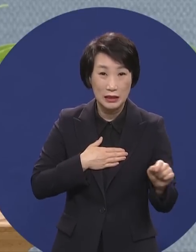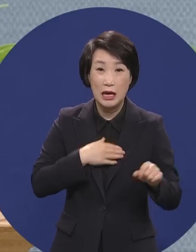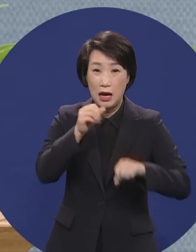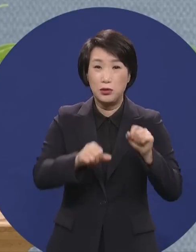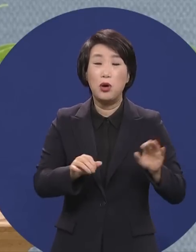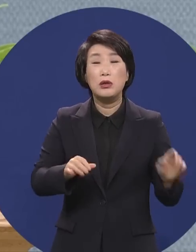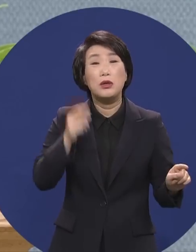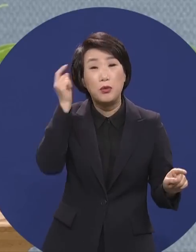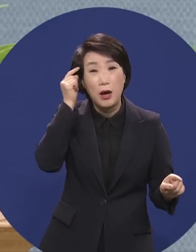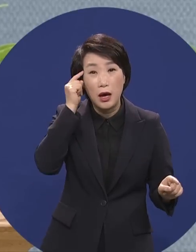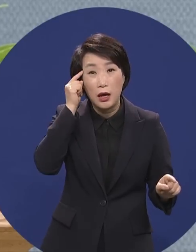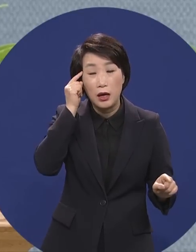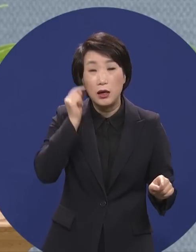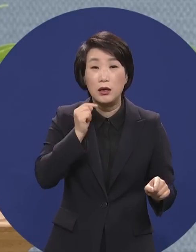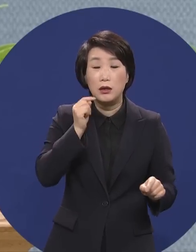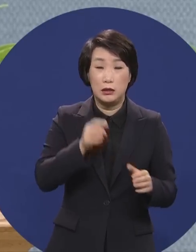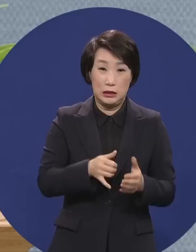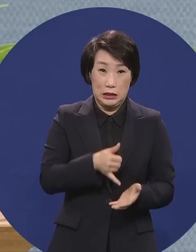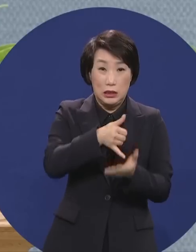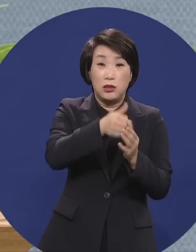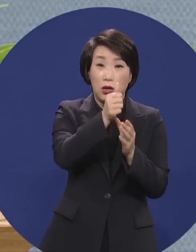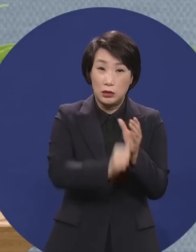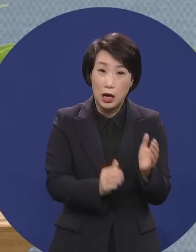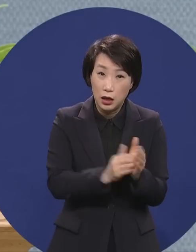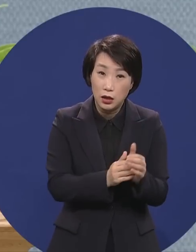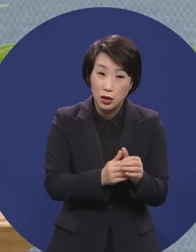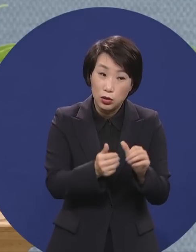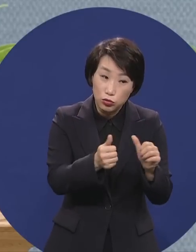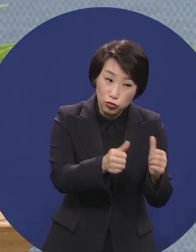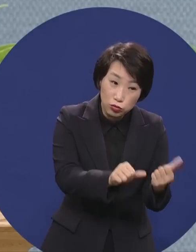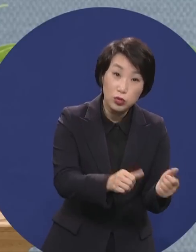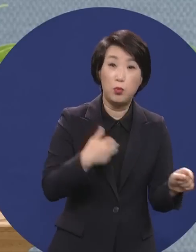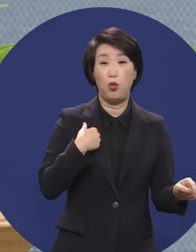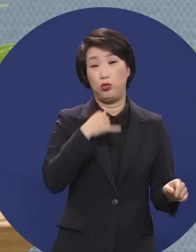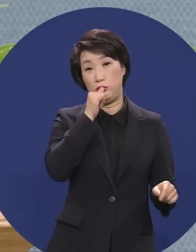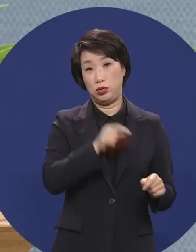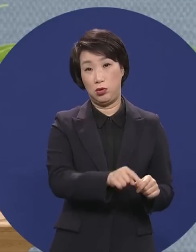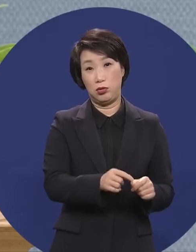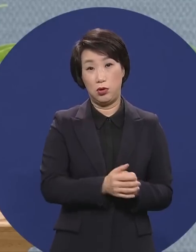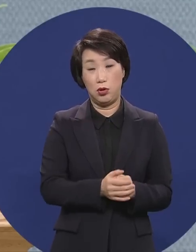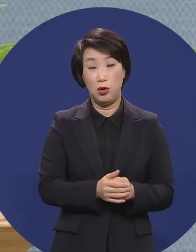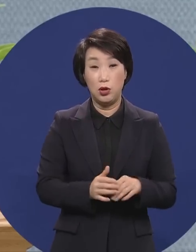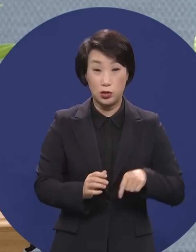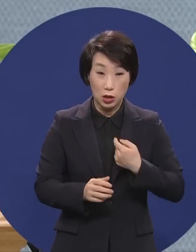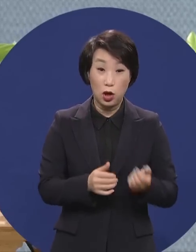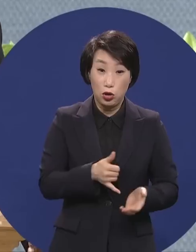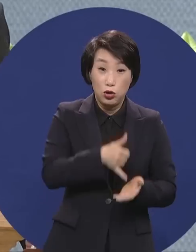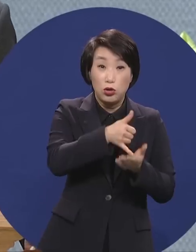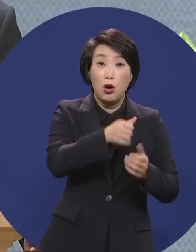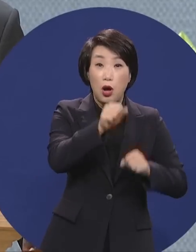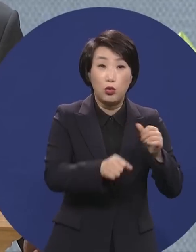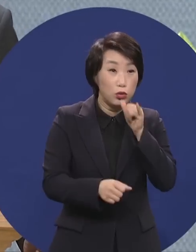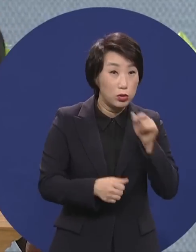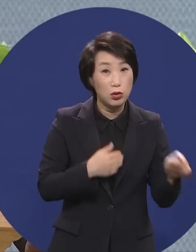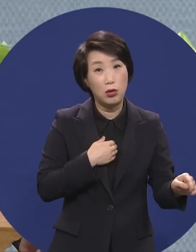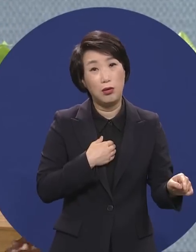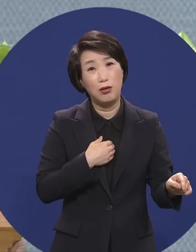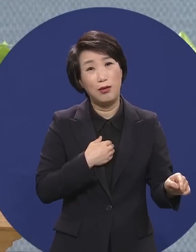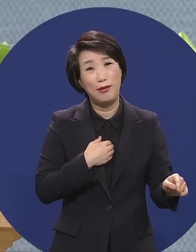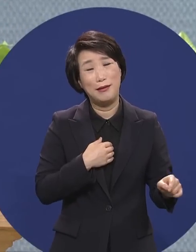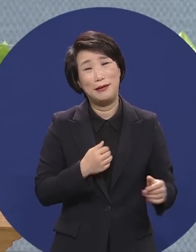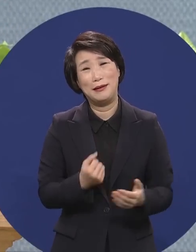왜 그러냐? 타락한 인격이 죽어가는지도 모르고 그것도 죄인격으로 그런 짓을 하고 있다 이